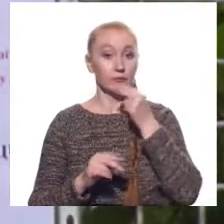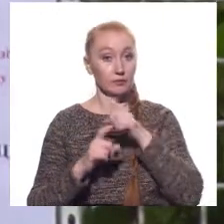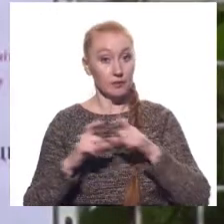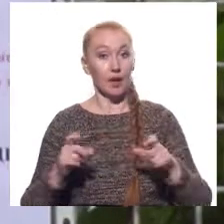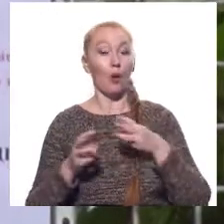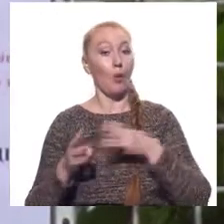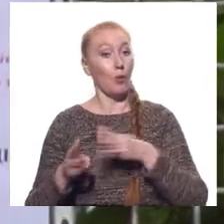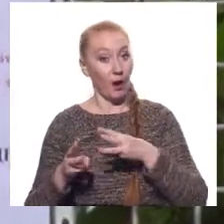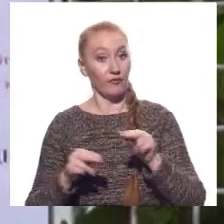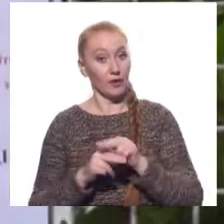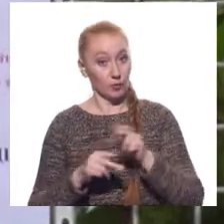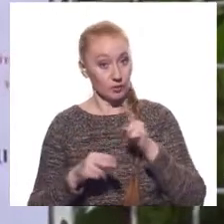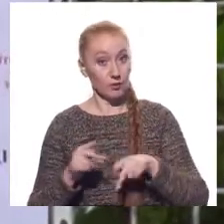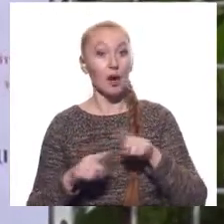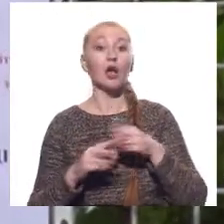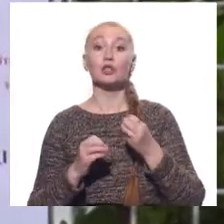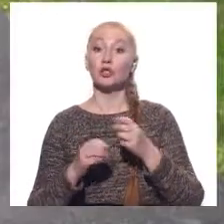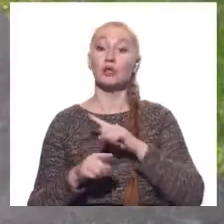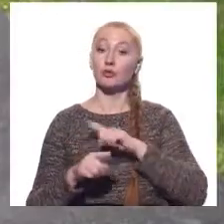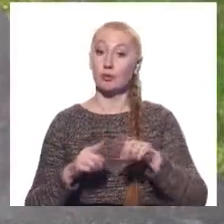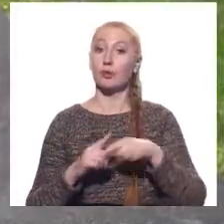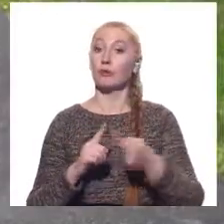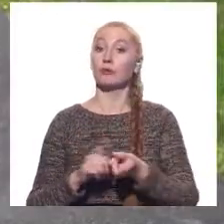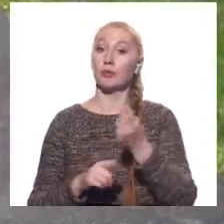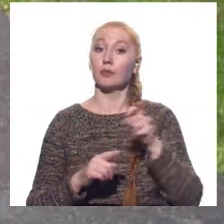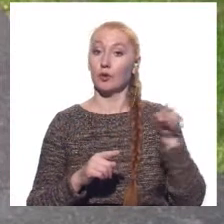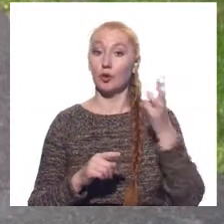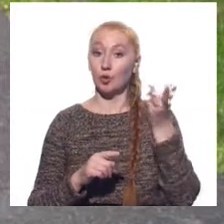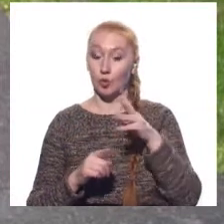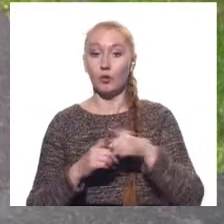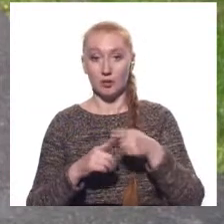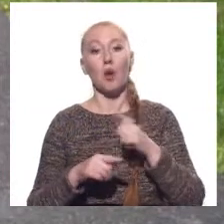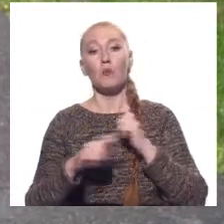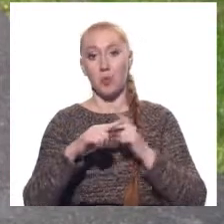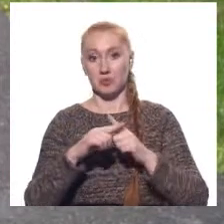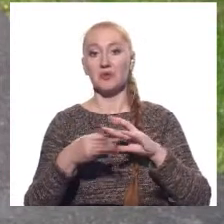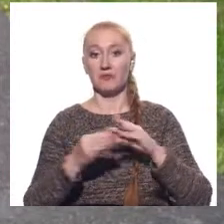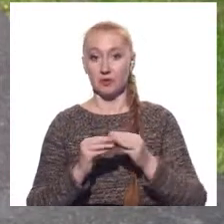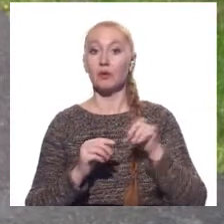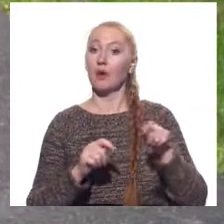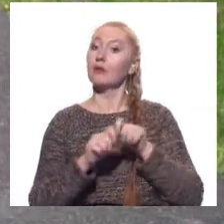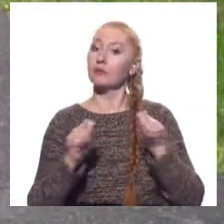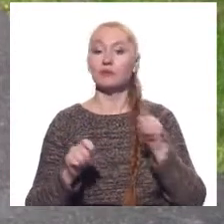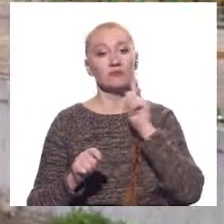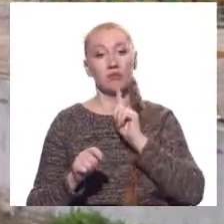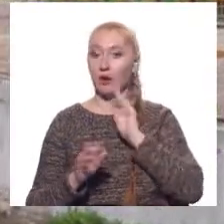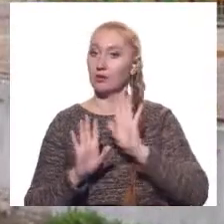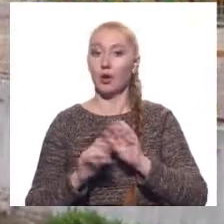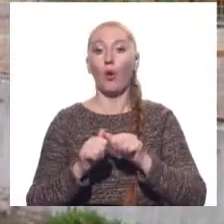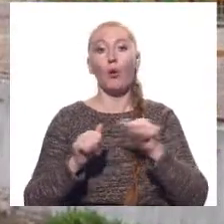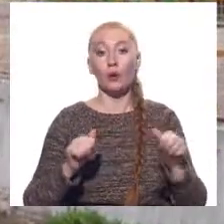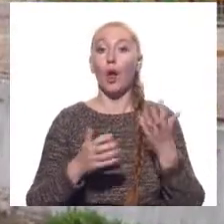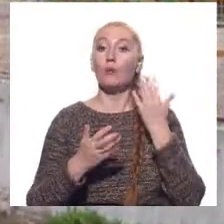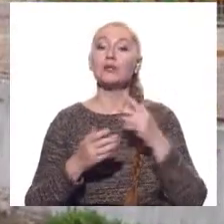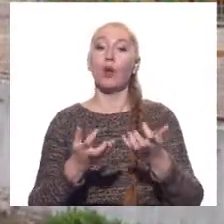опалювальних систем. Ще у 3 після швидкого тестування у персоналу виявлені позитивні результати. Рішення про відкриття цих дитсадків приймуть окремо, після